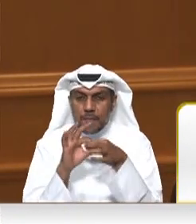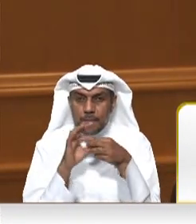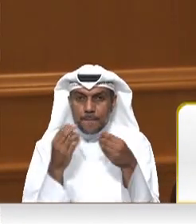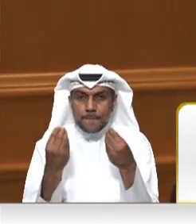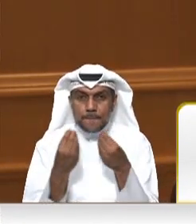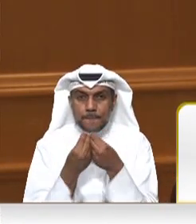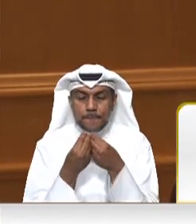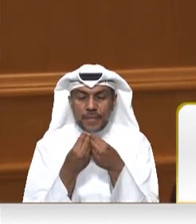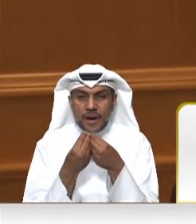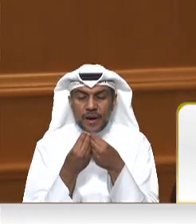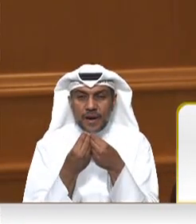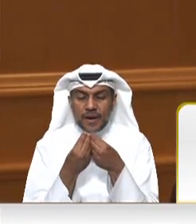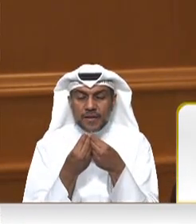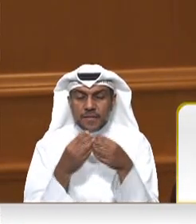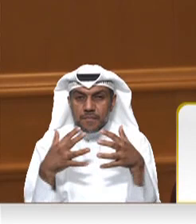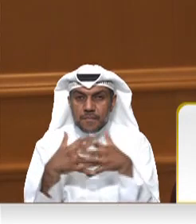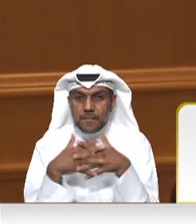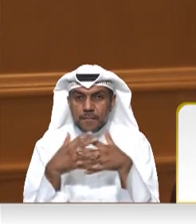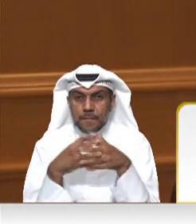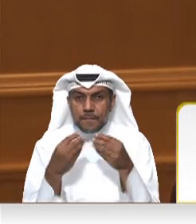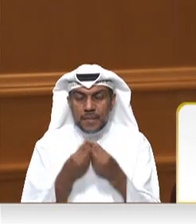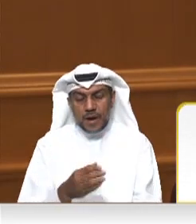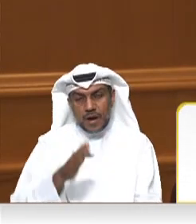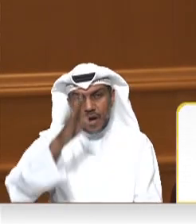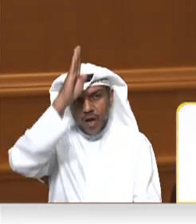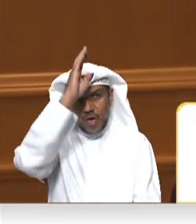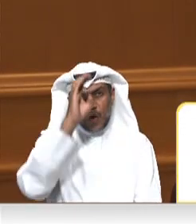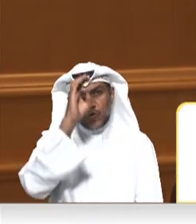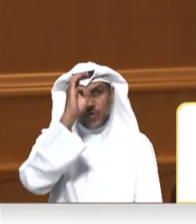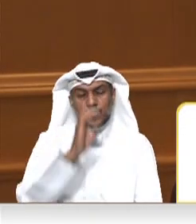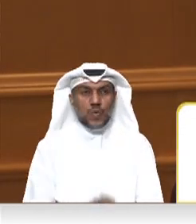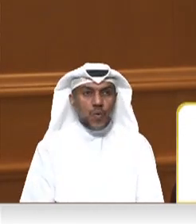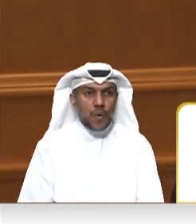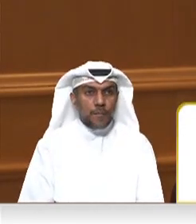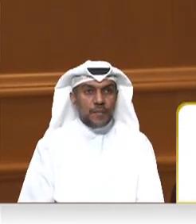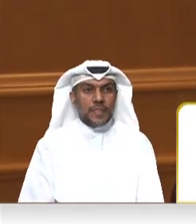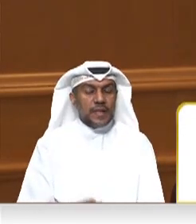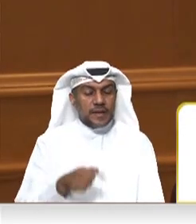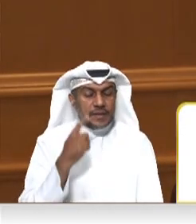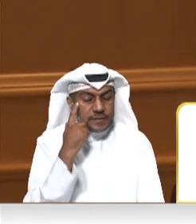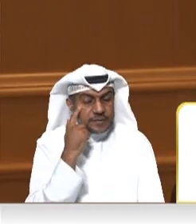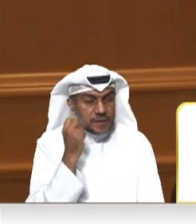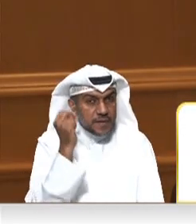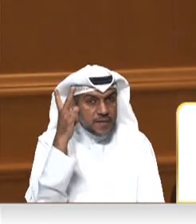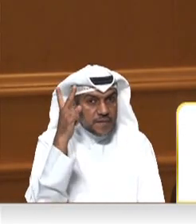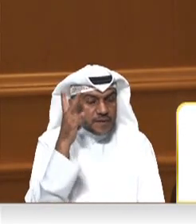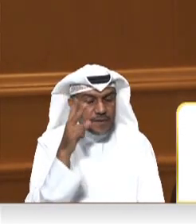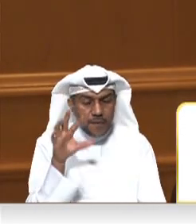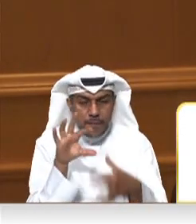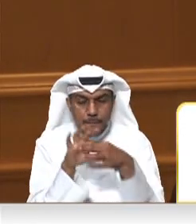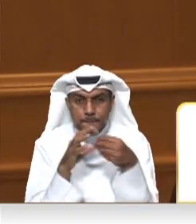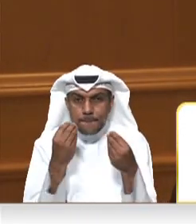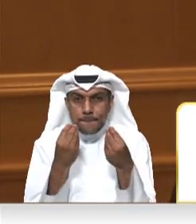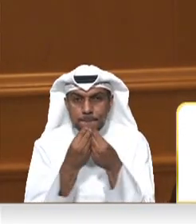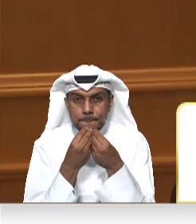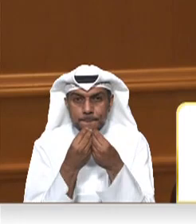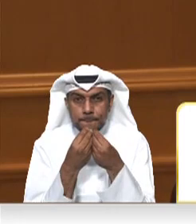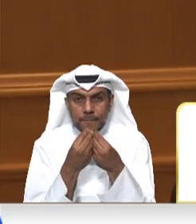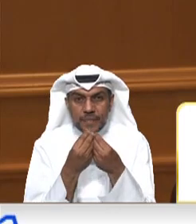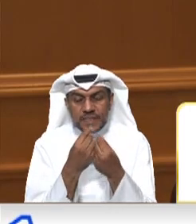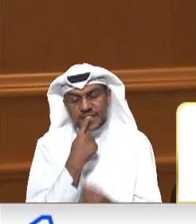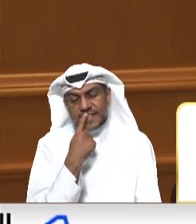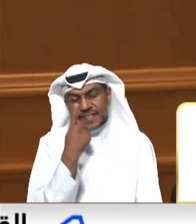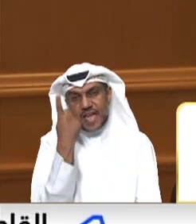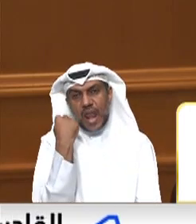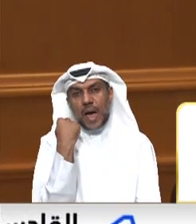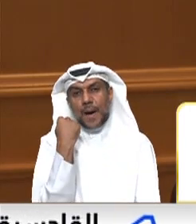المشروع الربط مع جنوب العراق. المشروع هذا احنا وقعنا اتفاقيته بالعام السابق